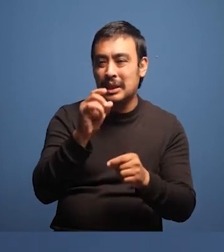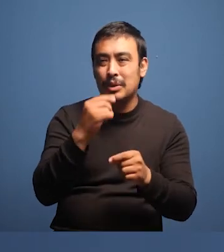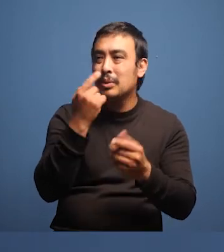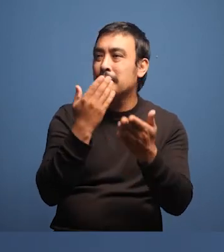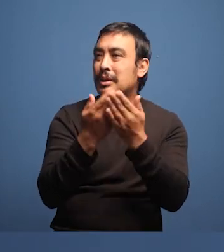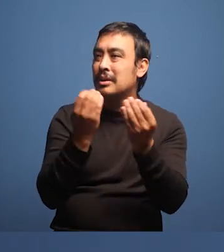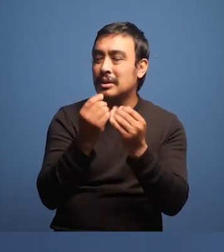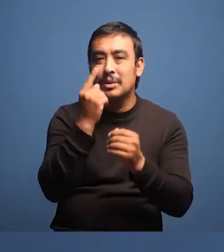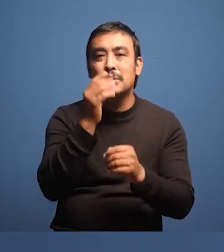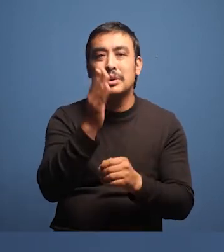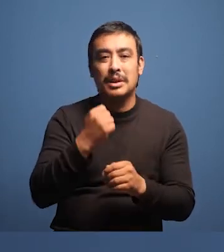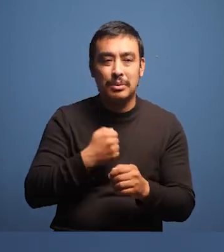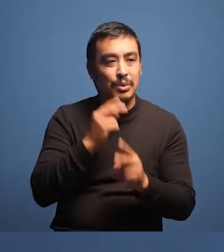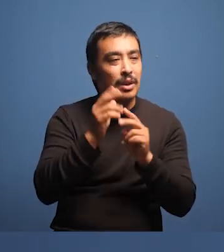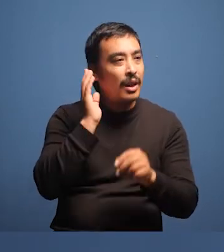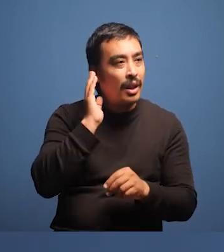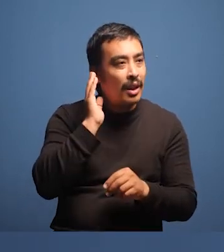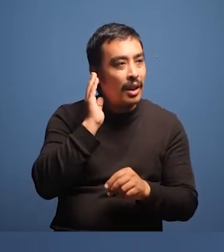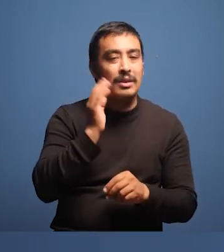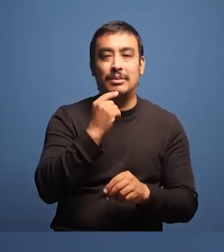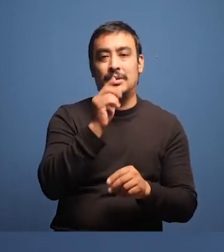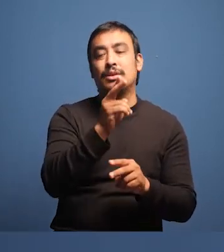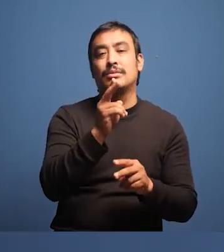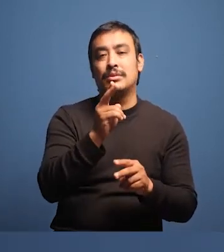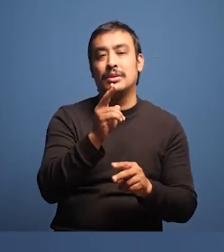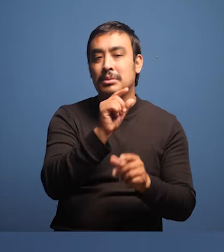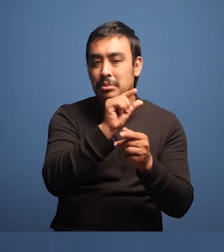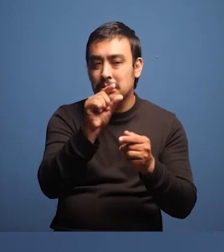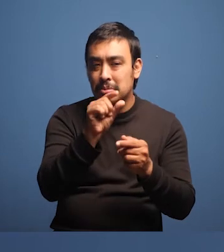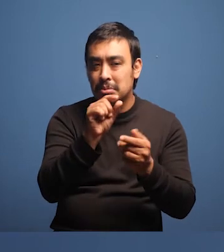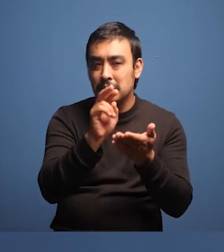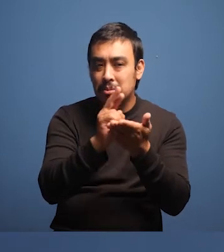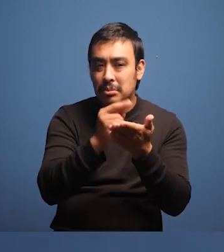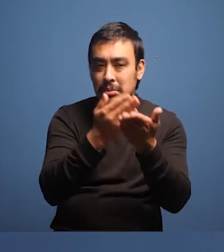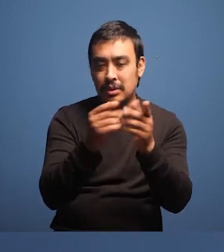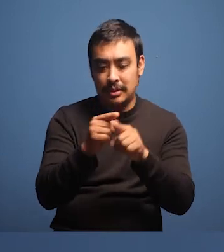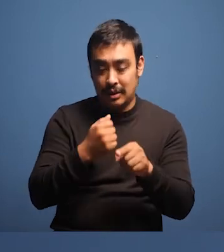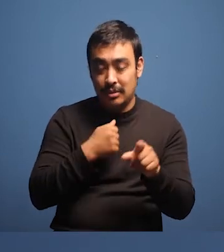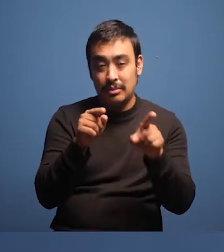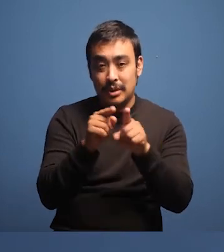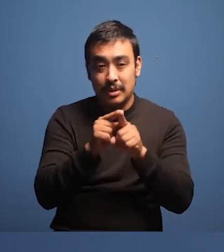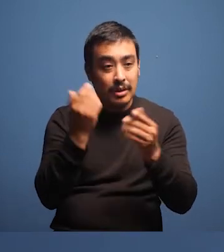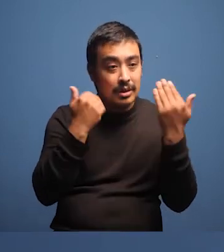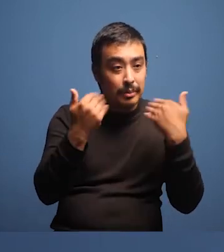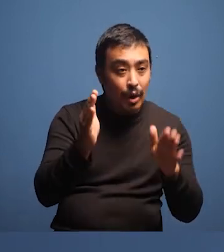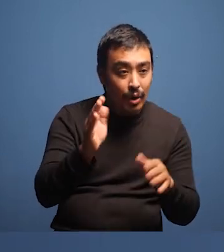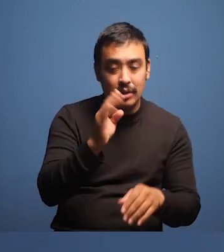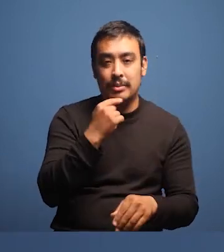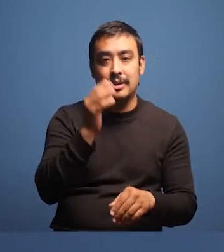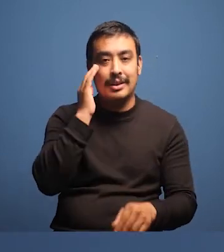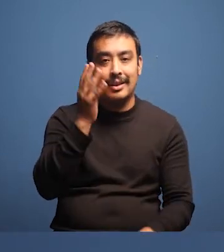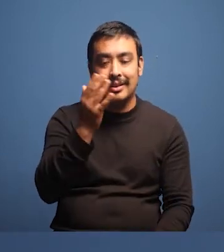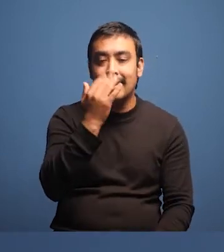चाहिँ हाम्रो कुरा सुन्ला भन्ने त्यस्तो केसेसले गर्दाखेरि पनि, र आफैमा पनि ह्यारासमेन्ट भएको छ भनेर थाहा